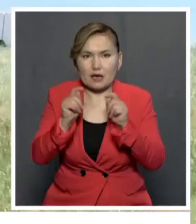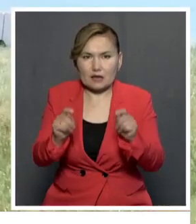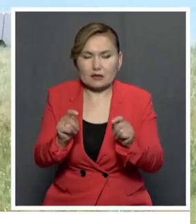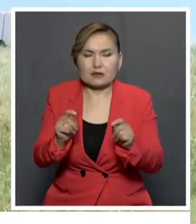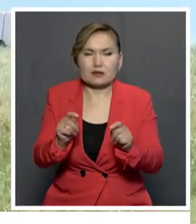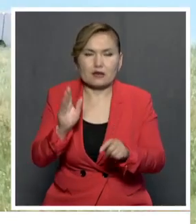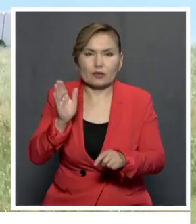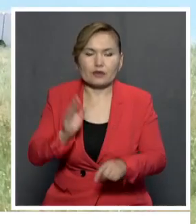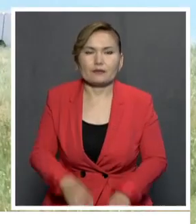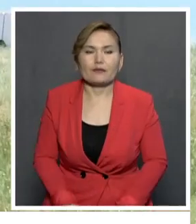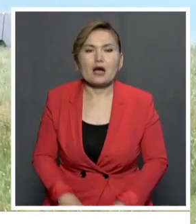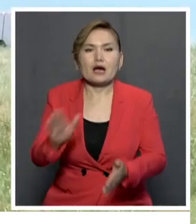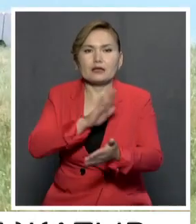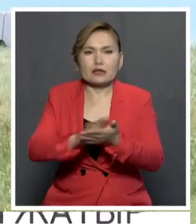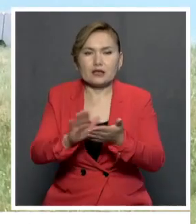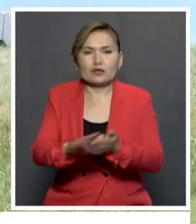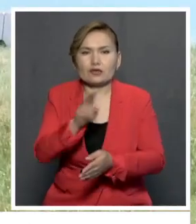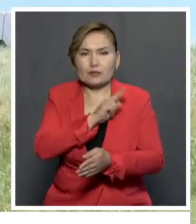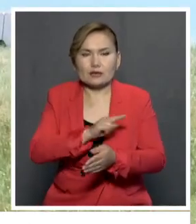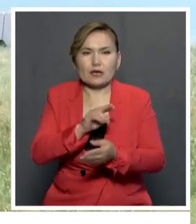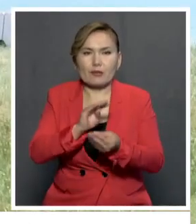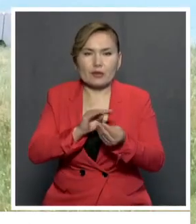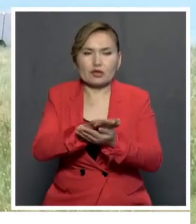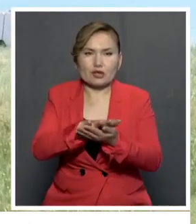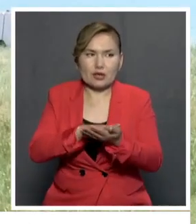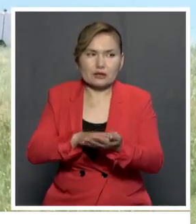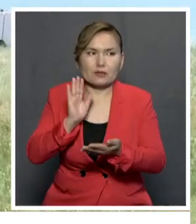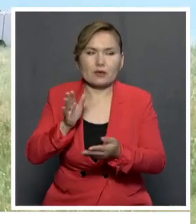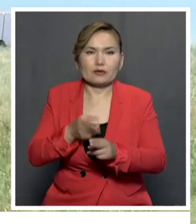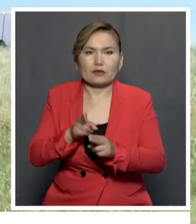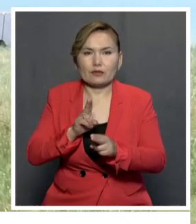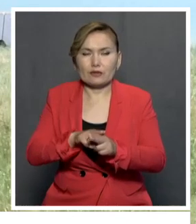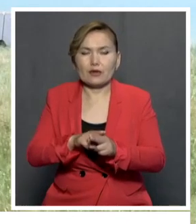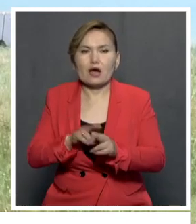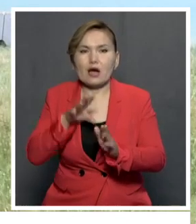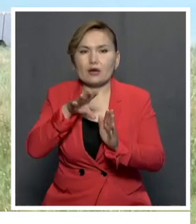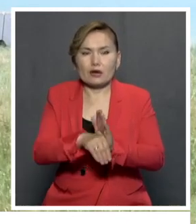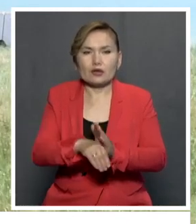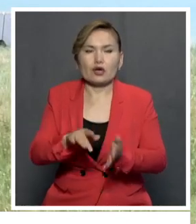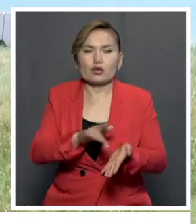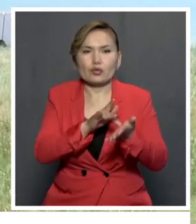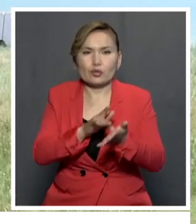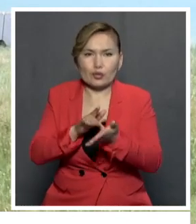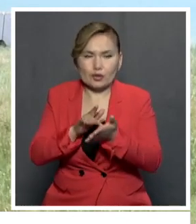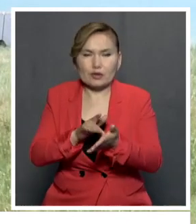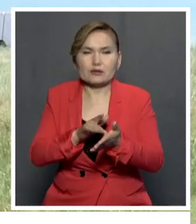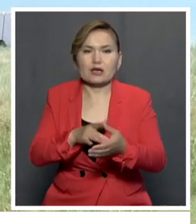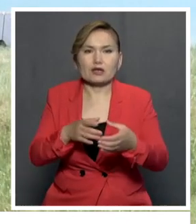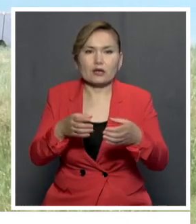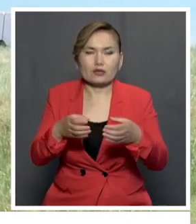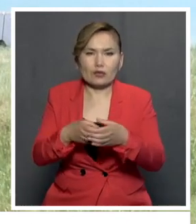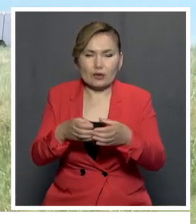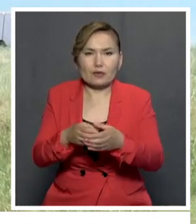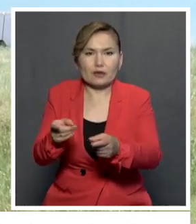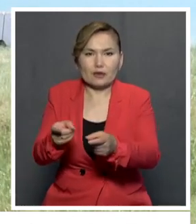Тазарту жұмыстары әлде жалғасады. Сонымен қатар туристік тропалар бар, соқпақтар,